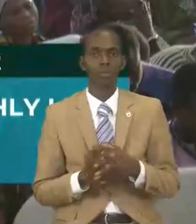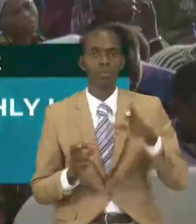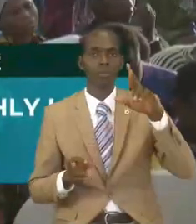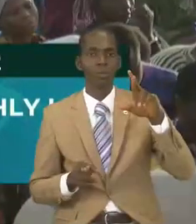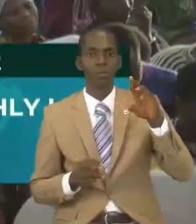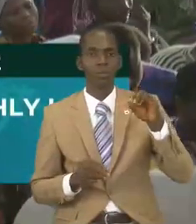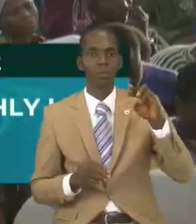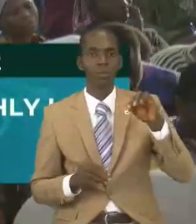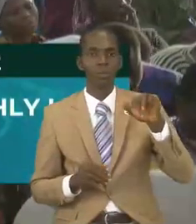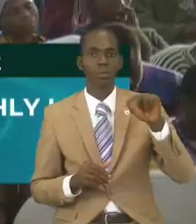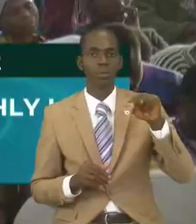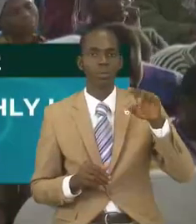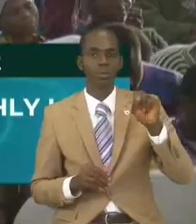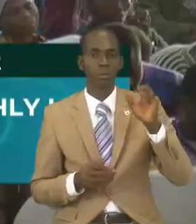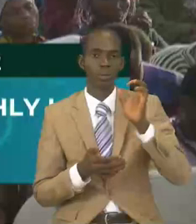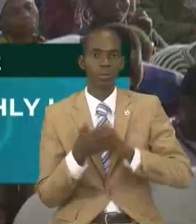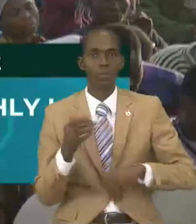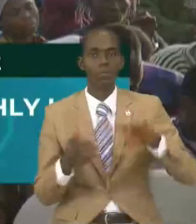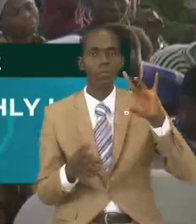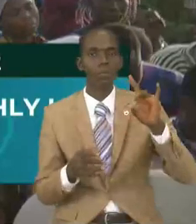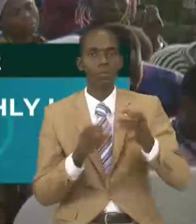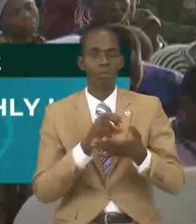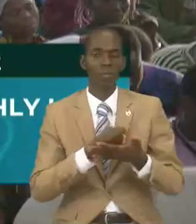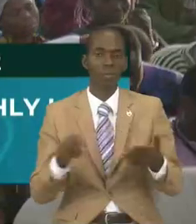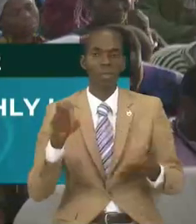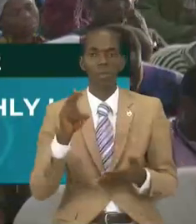12. En Romains 8, verset 12.